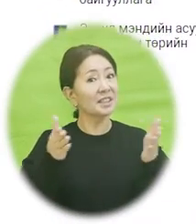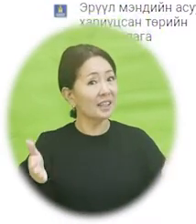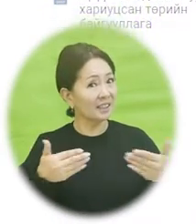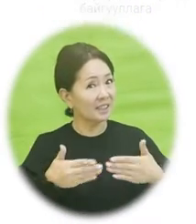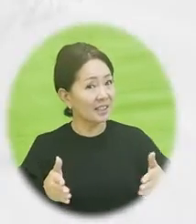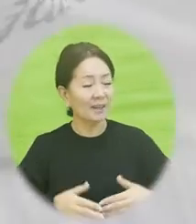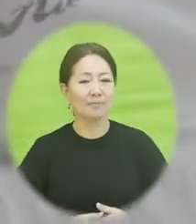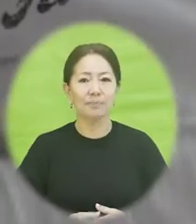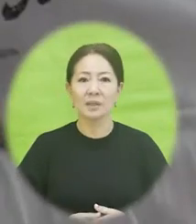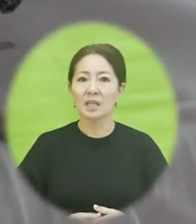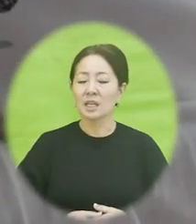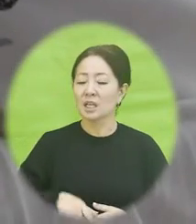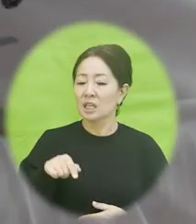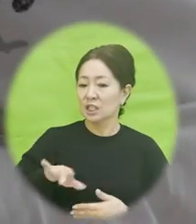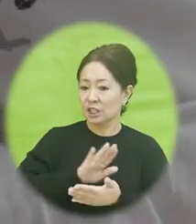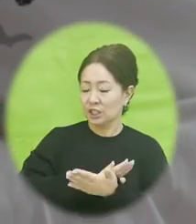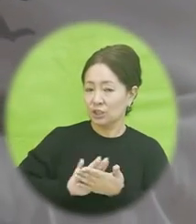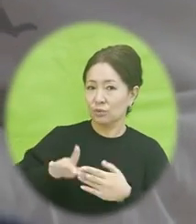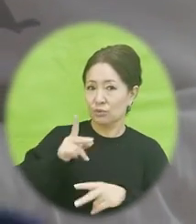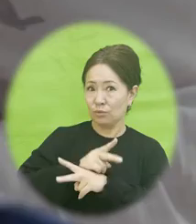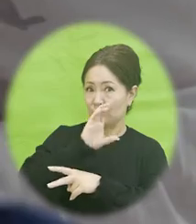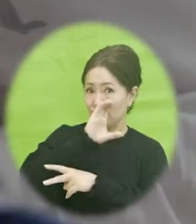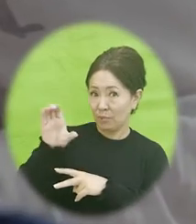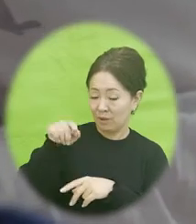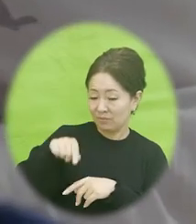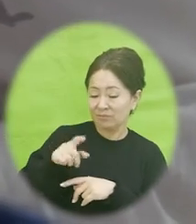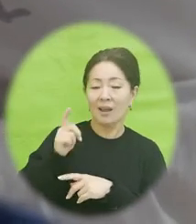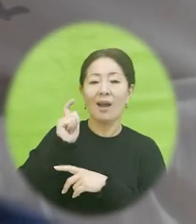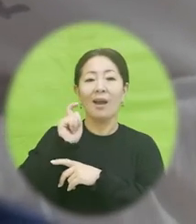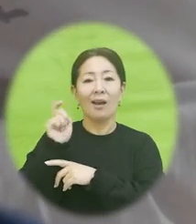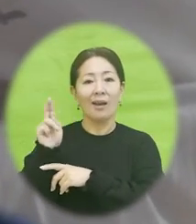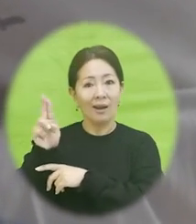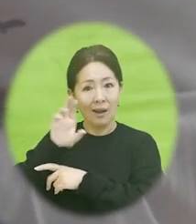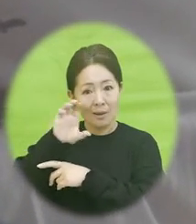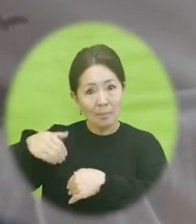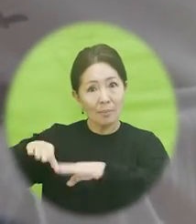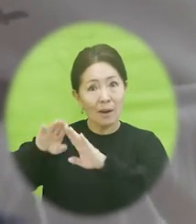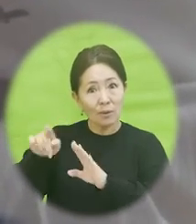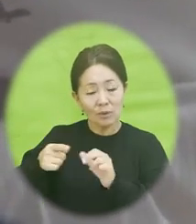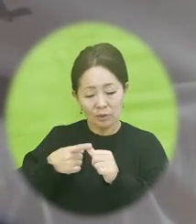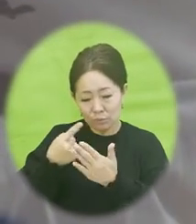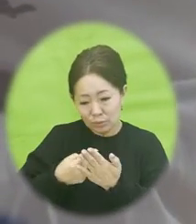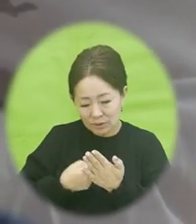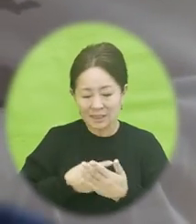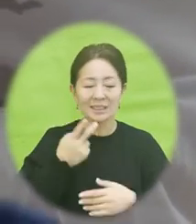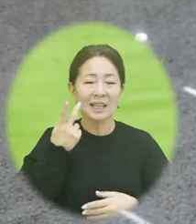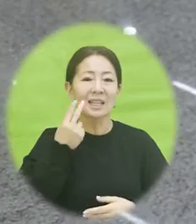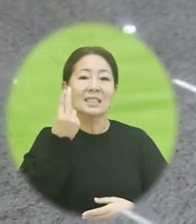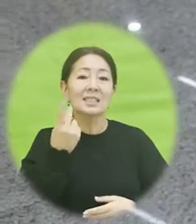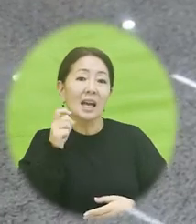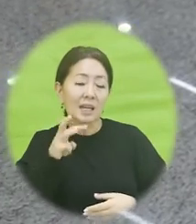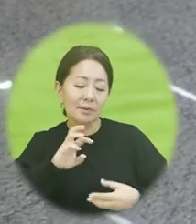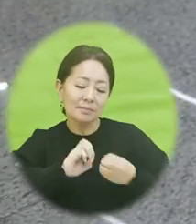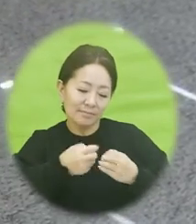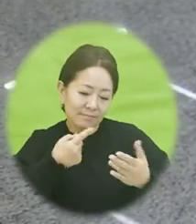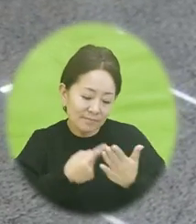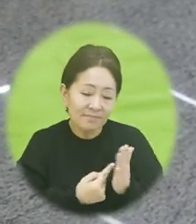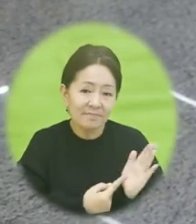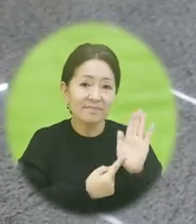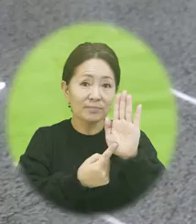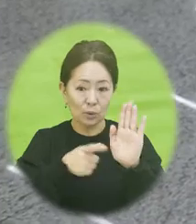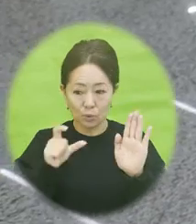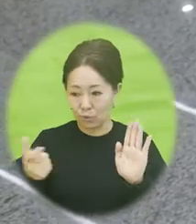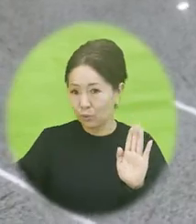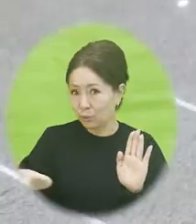байна. Шинээр хуулийн этгээд буюу хязгаарлагдмал хариуцлагатай компани үүсгэн байгуулах бүртгэлээ захимаар хийлгэж гэрчилгээг авсан иргэний